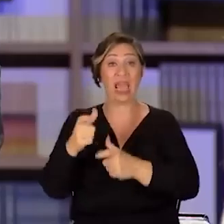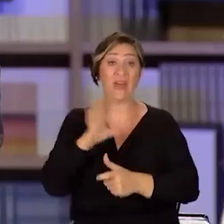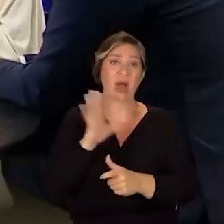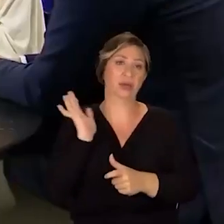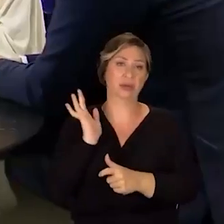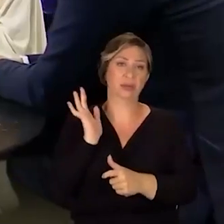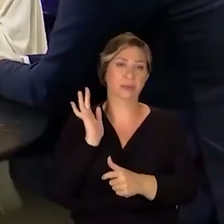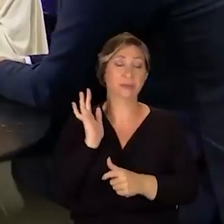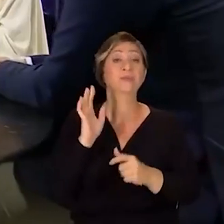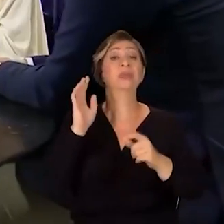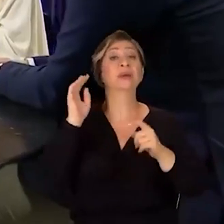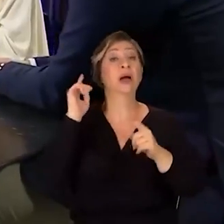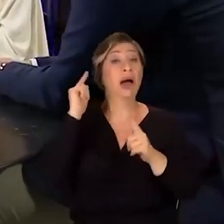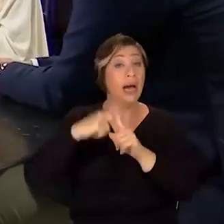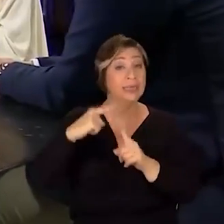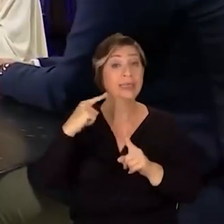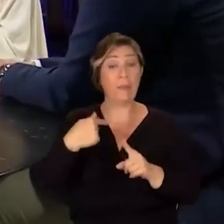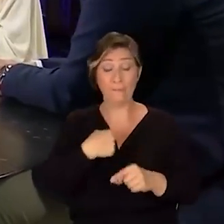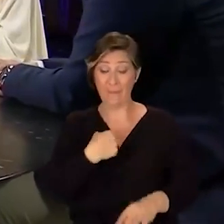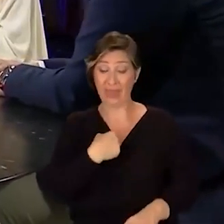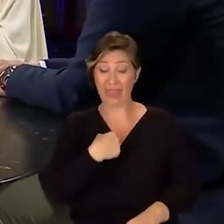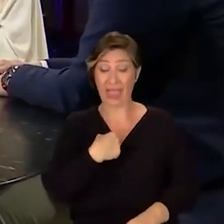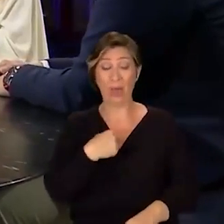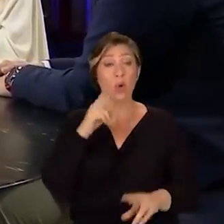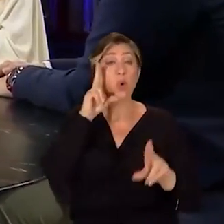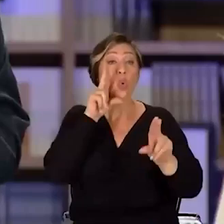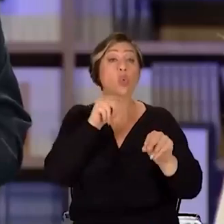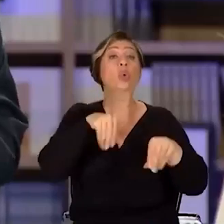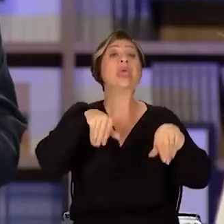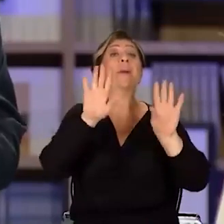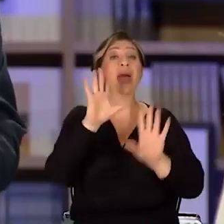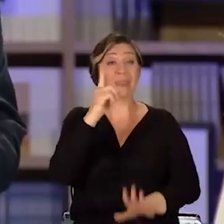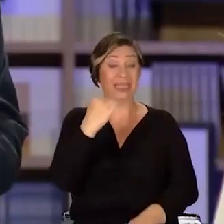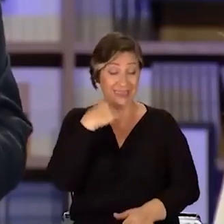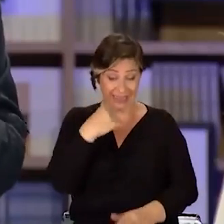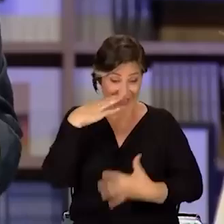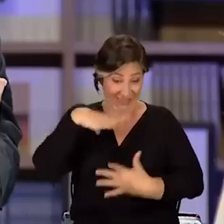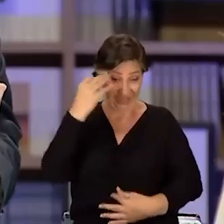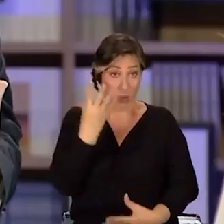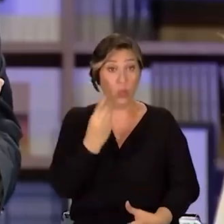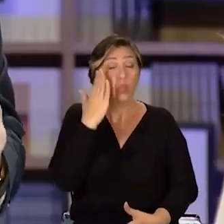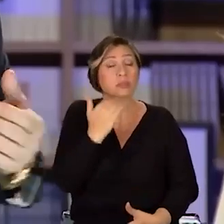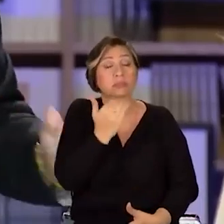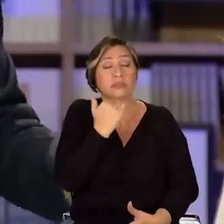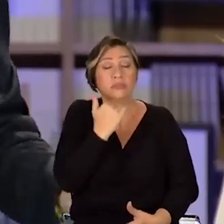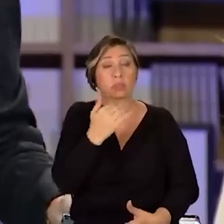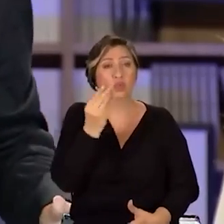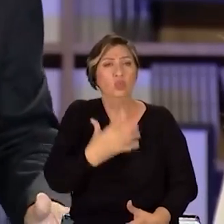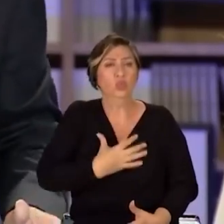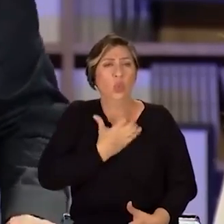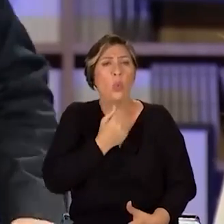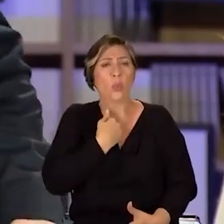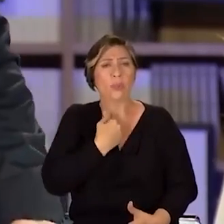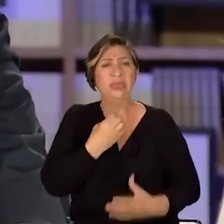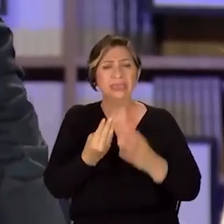tutuyor. Ve ben de uyuyamayan bir insan olarak şahsen çok üzülüyorum. Yani